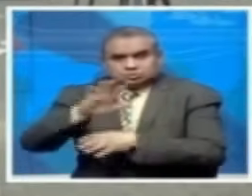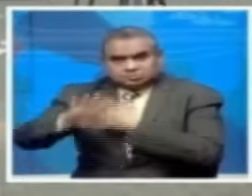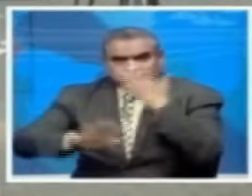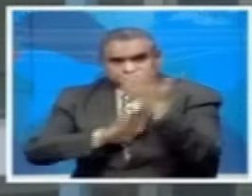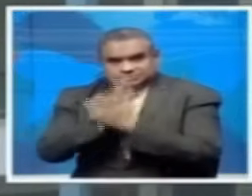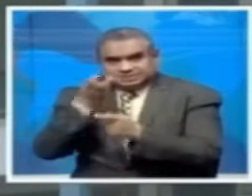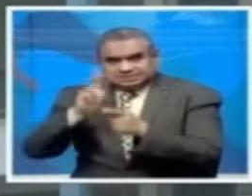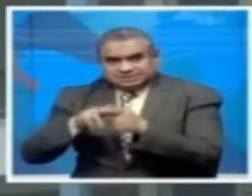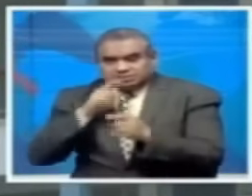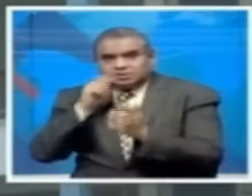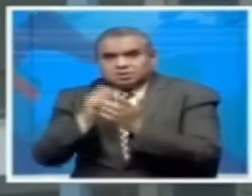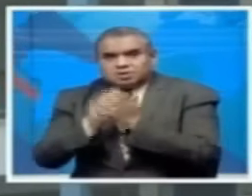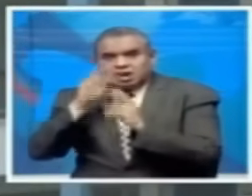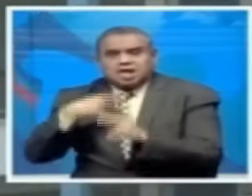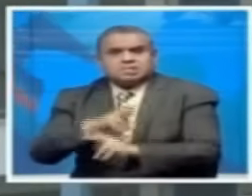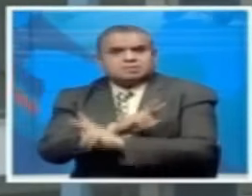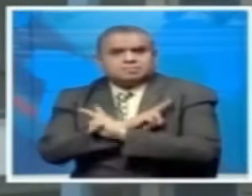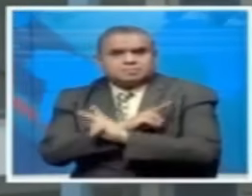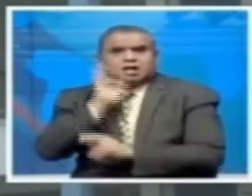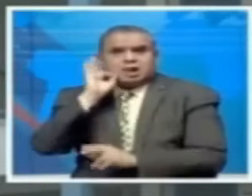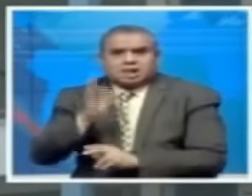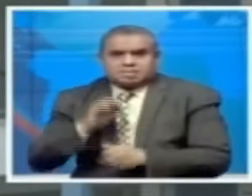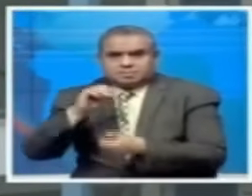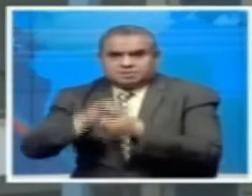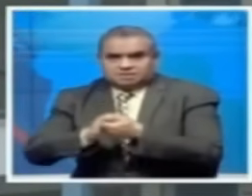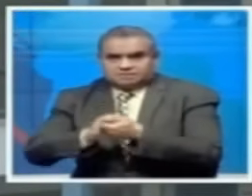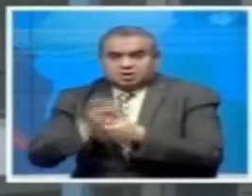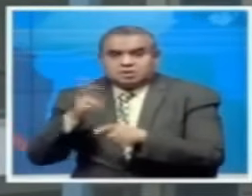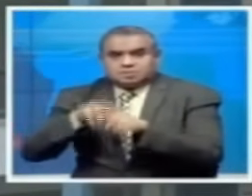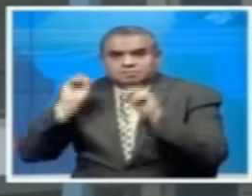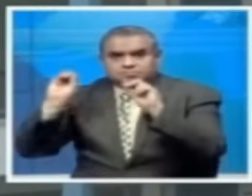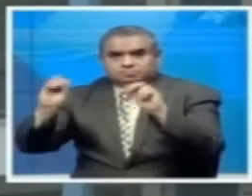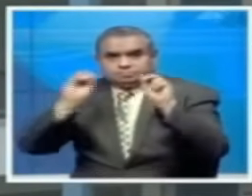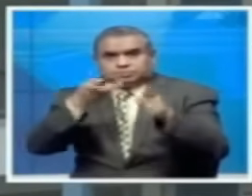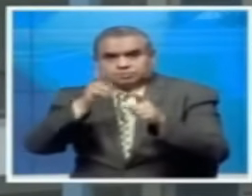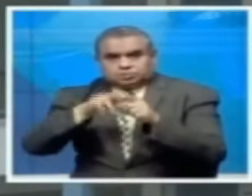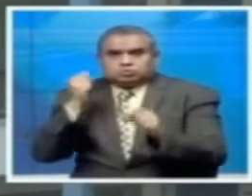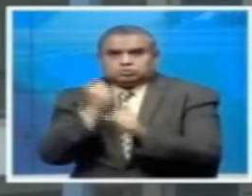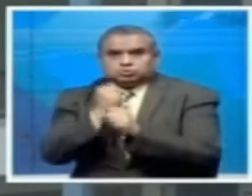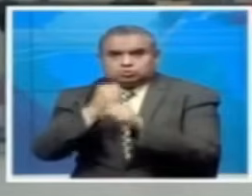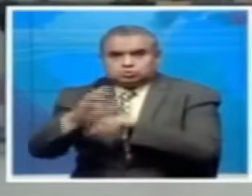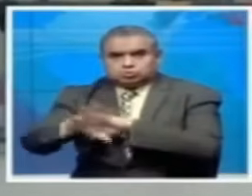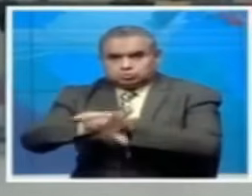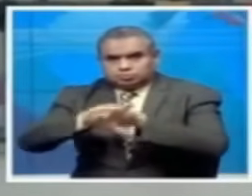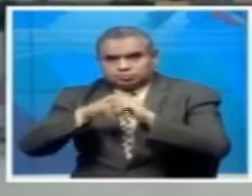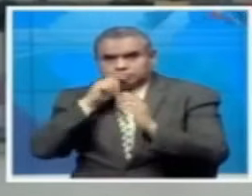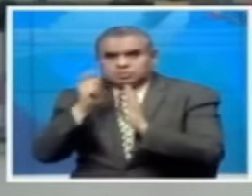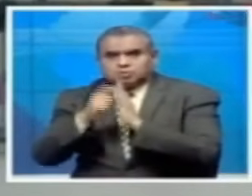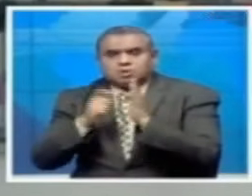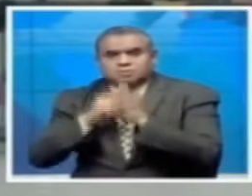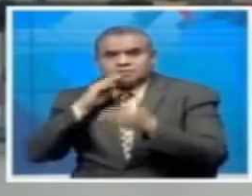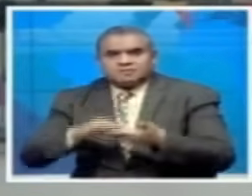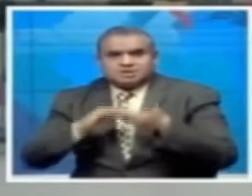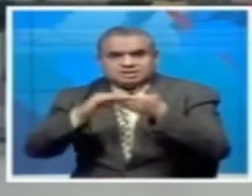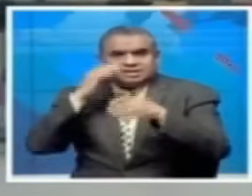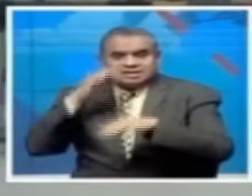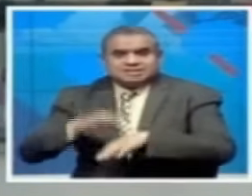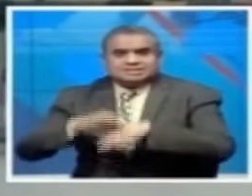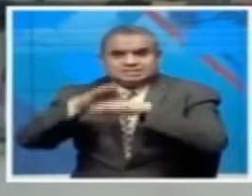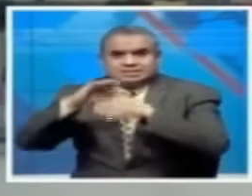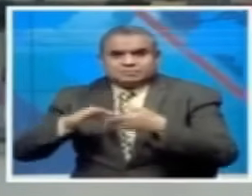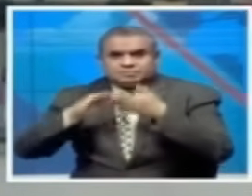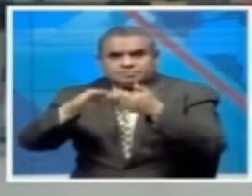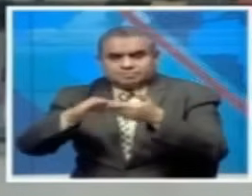أن تؤثر على التنفيذ الكامل لهذا الاتفاق، كما حث الأطراف على بذل كل الجهد الممكن للتوصل إلى وقف